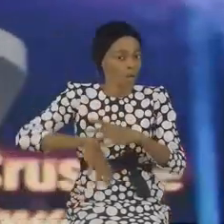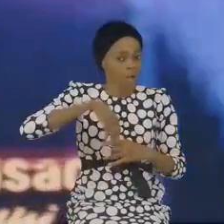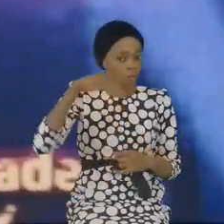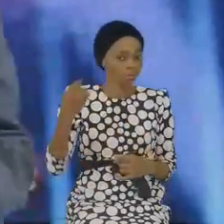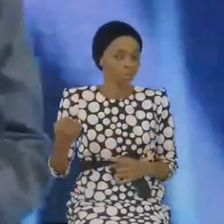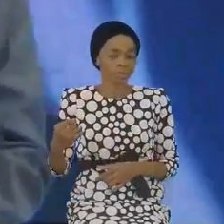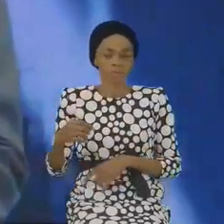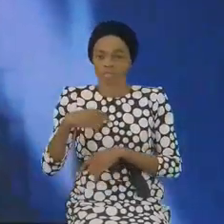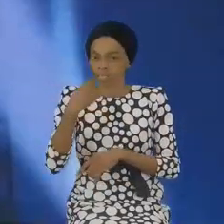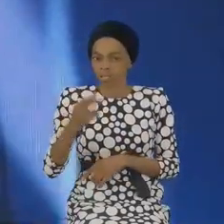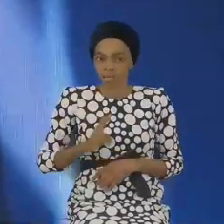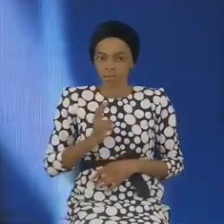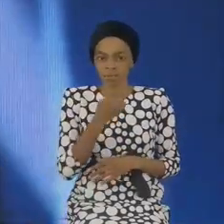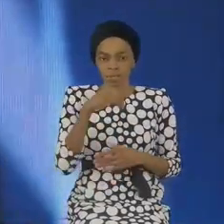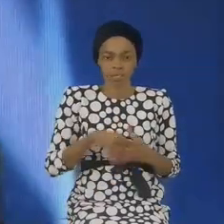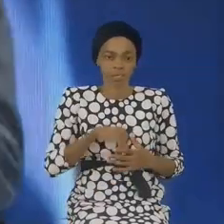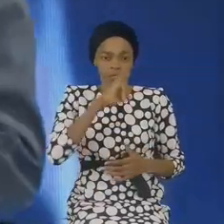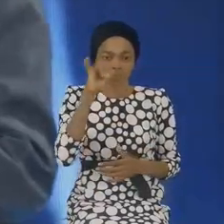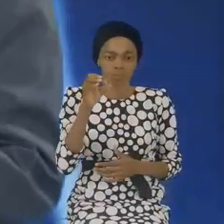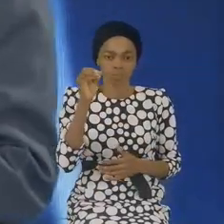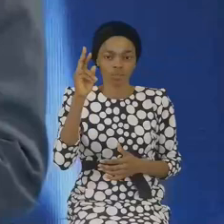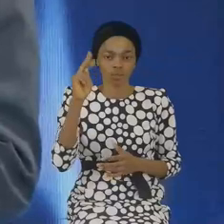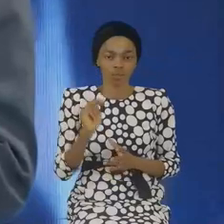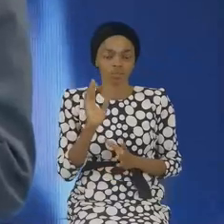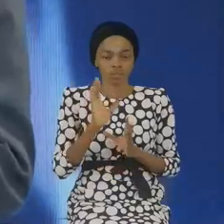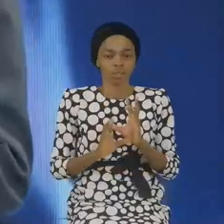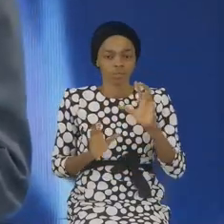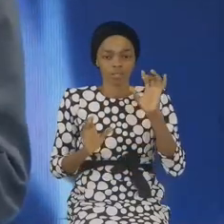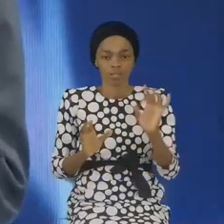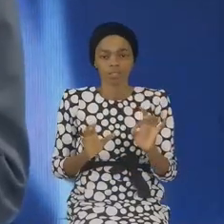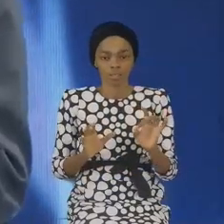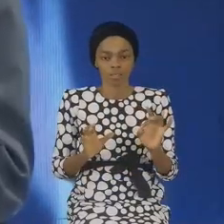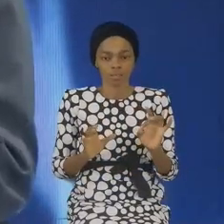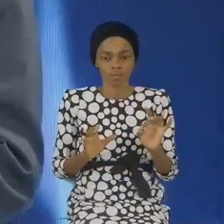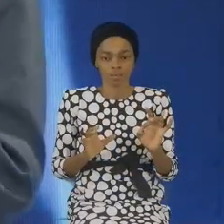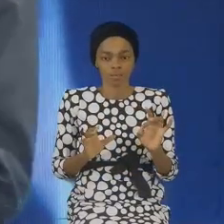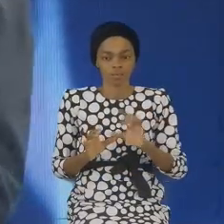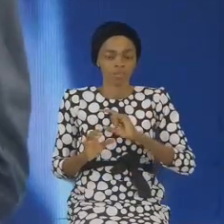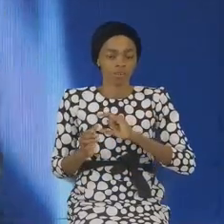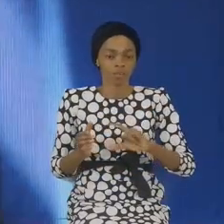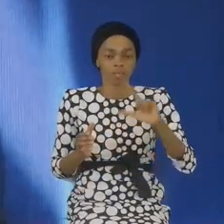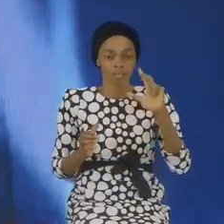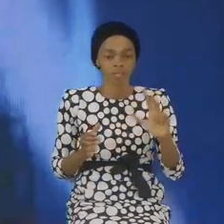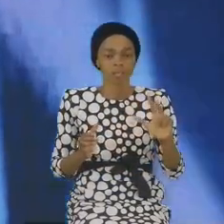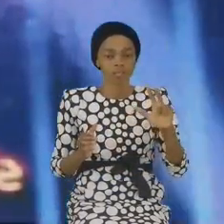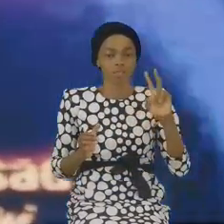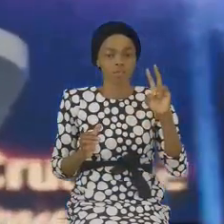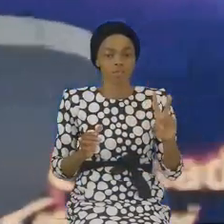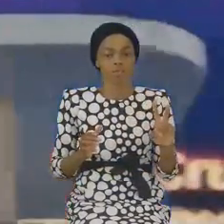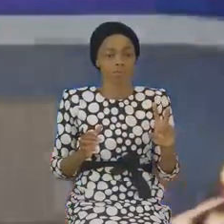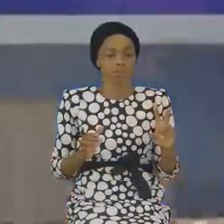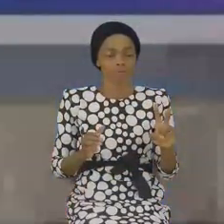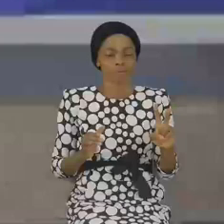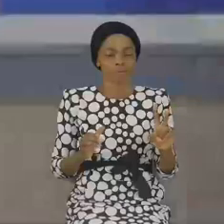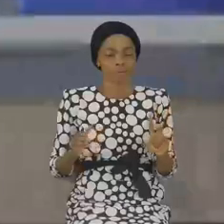En Jean, Jean chapitre 8, verset 32. Nous qui sommes dans la